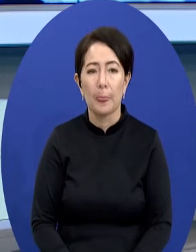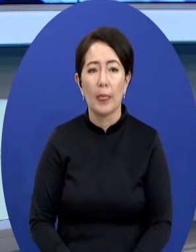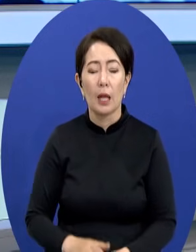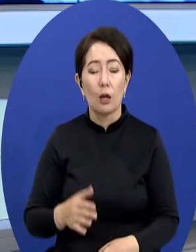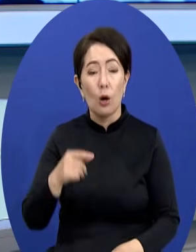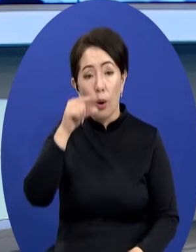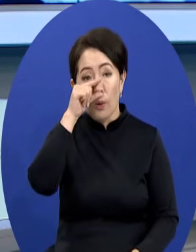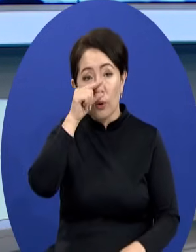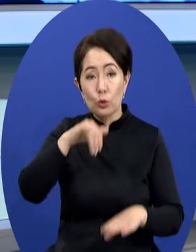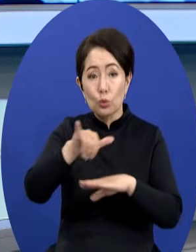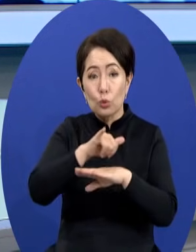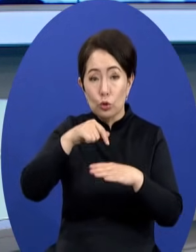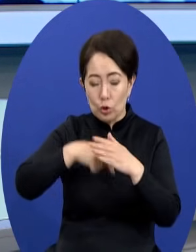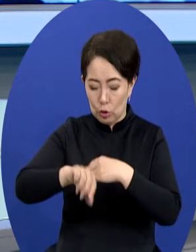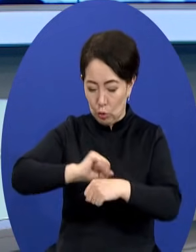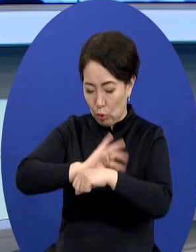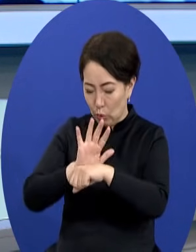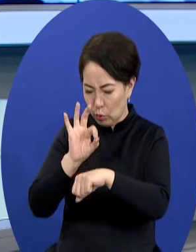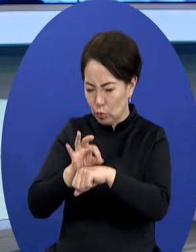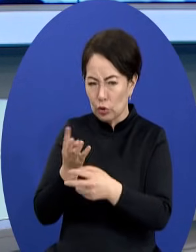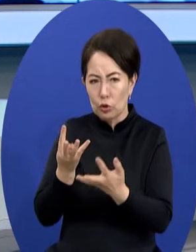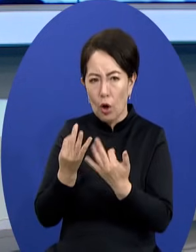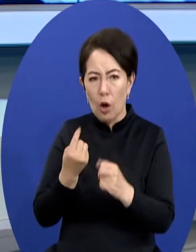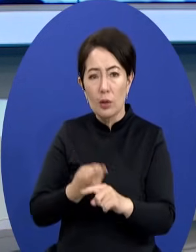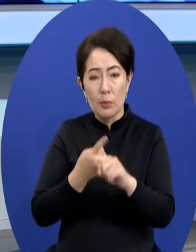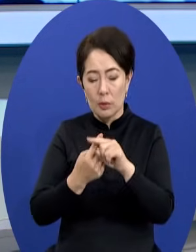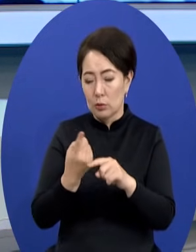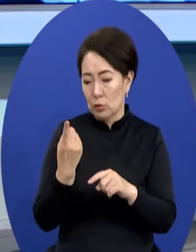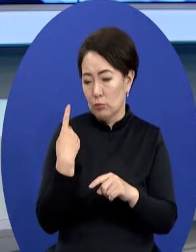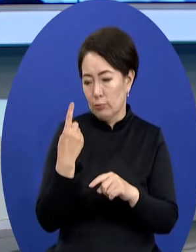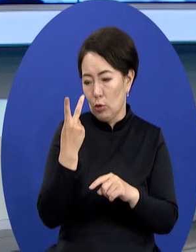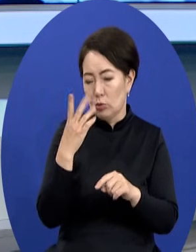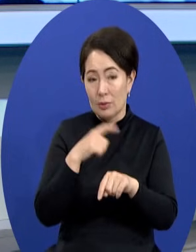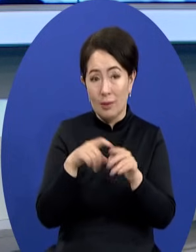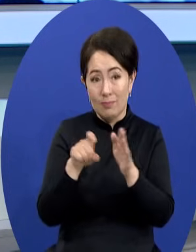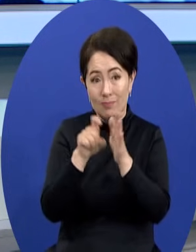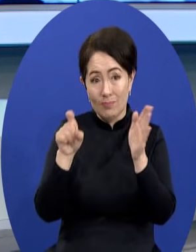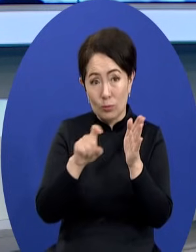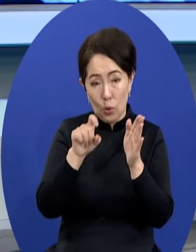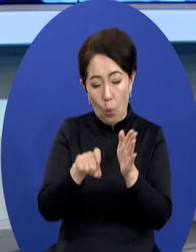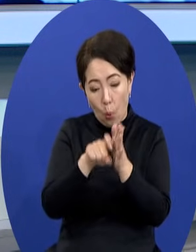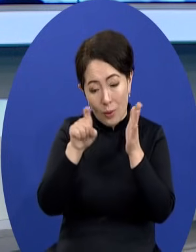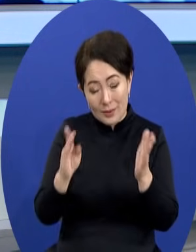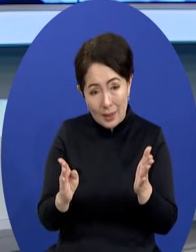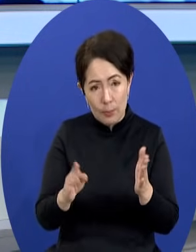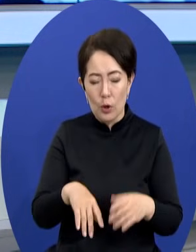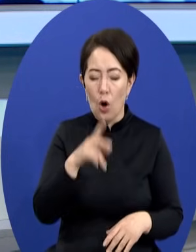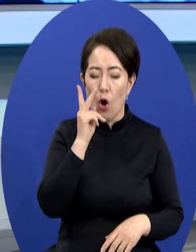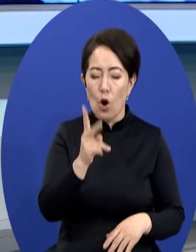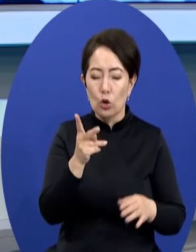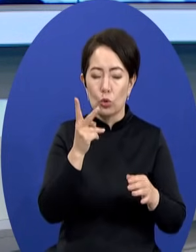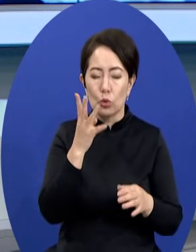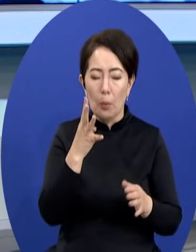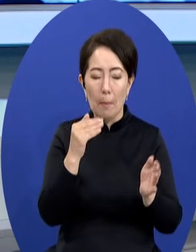Сүүлийн үед Оросын холбооны улс дахь коронавирусын халдварын тохиолдлын тоо нэмэгдэж байна. Өнгөрсөн 24 цагийн хугацаанд тус улсад коронавирусын халдварын 24300 гаруй